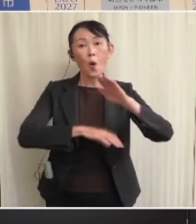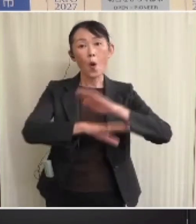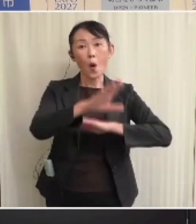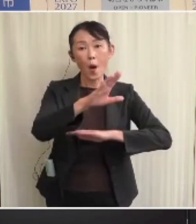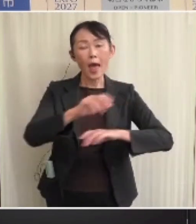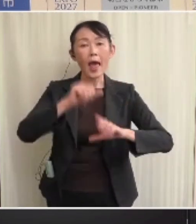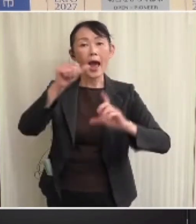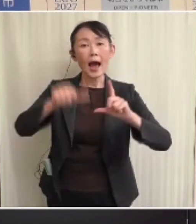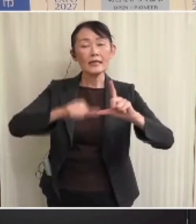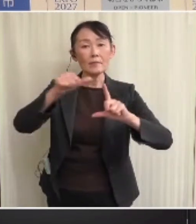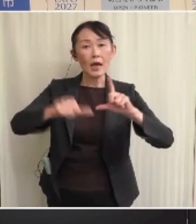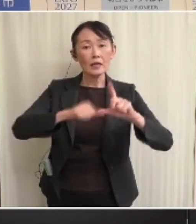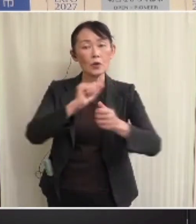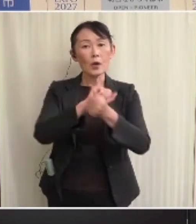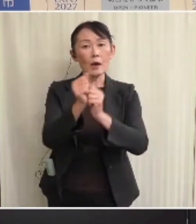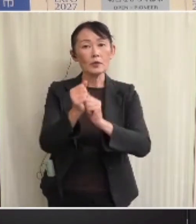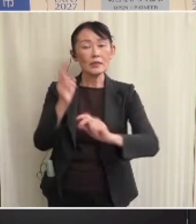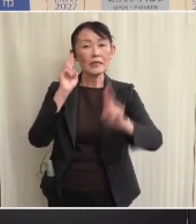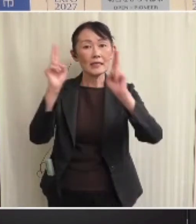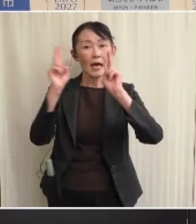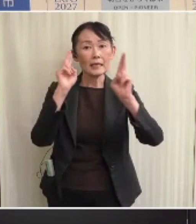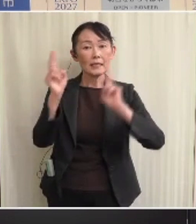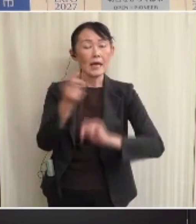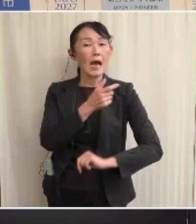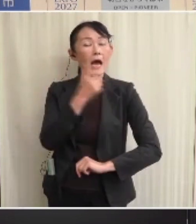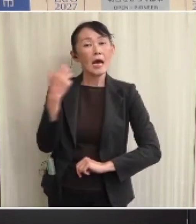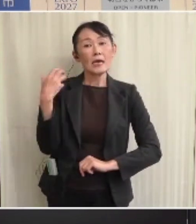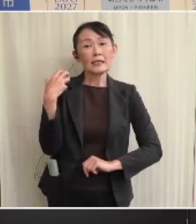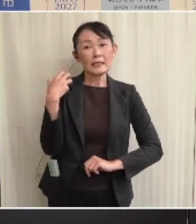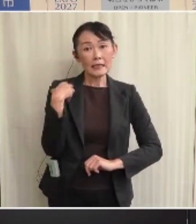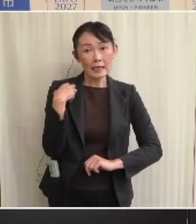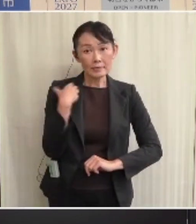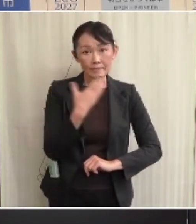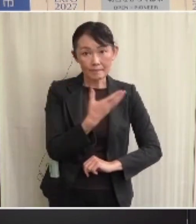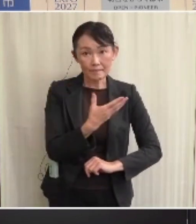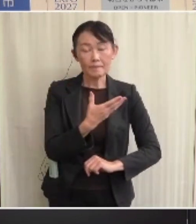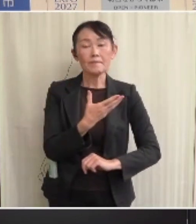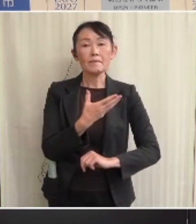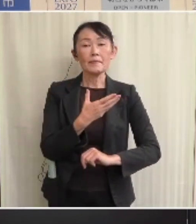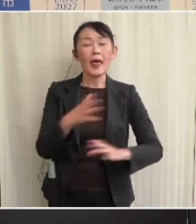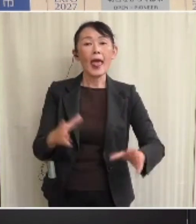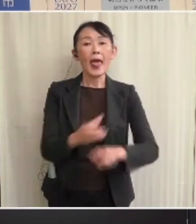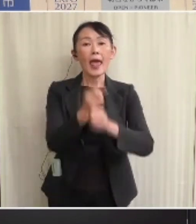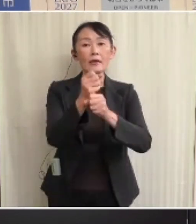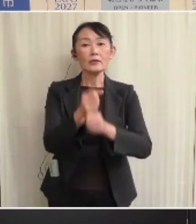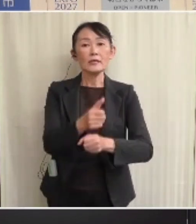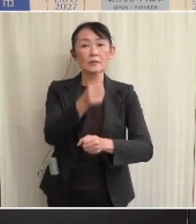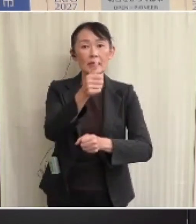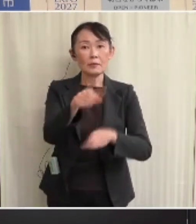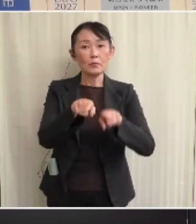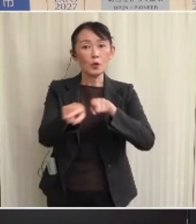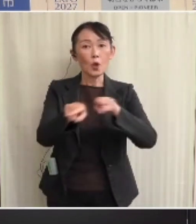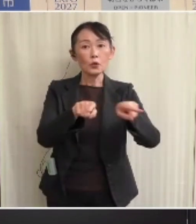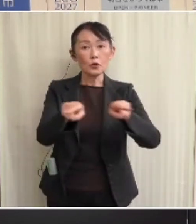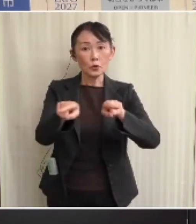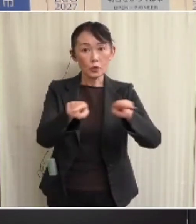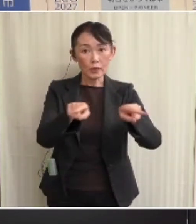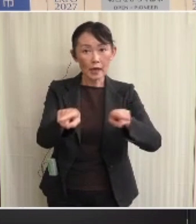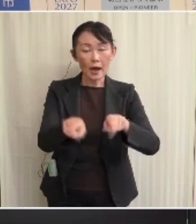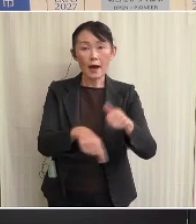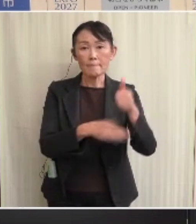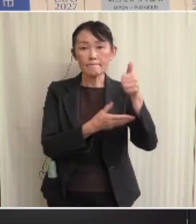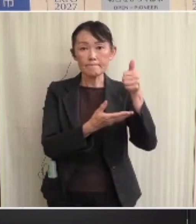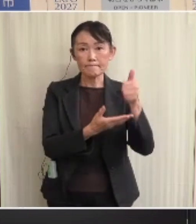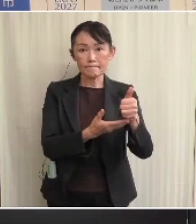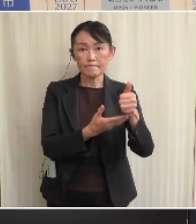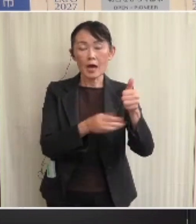ション株式会社執行役員の、執行役員エグゼクティブプロデューサーの、鷲尾